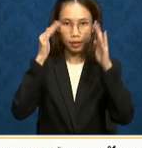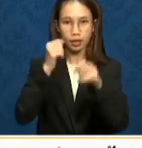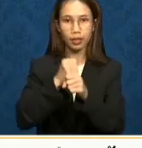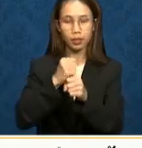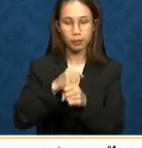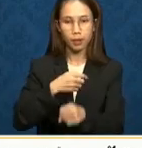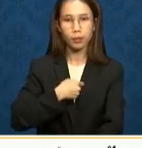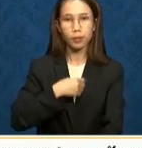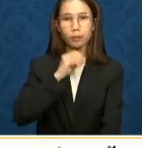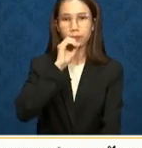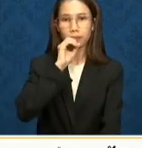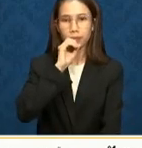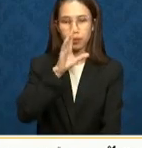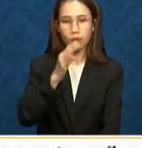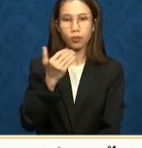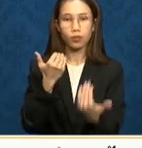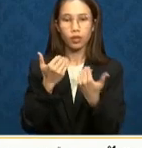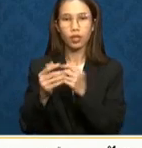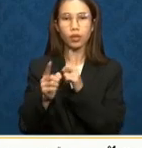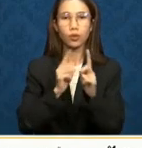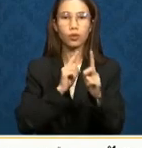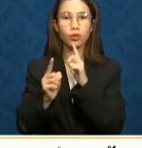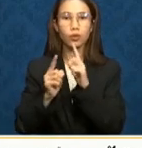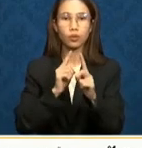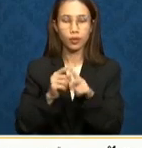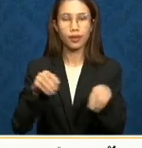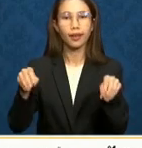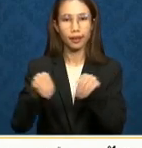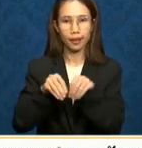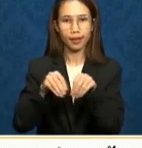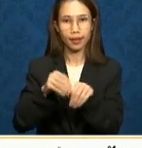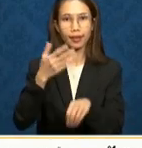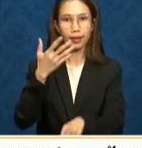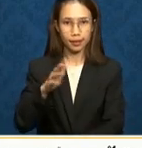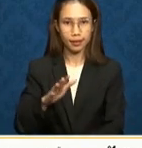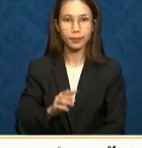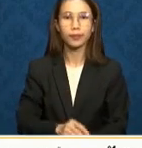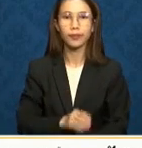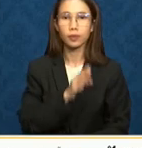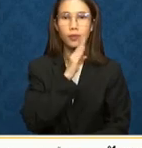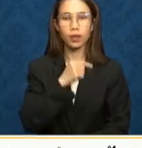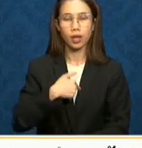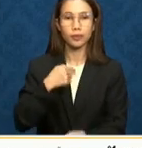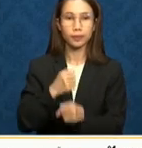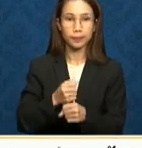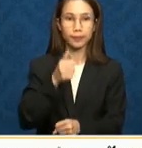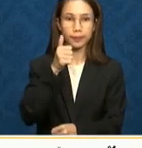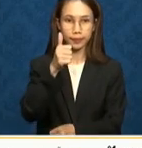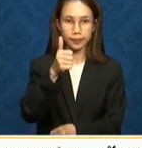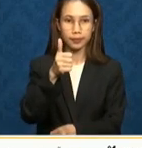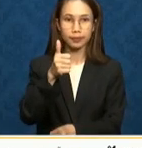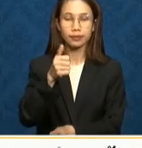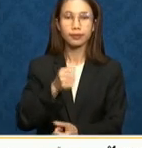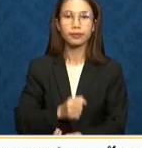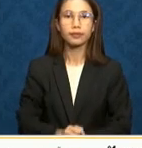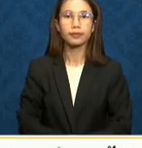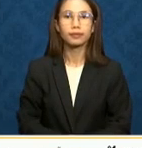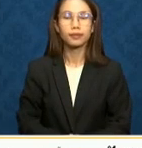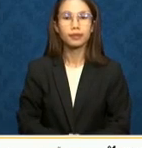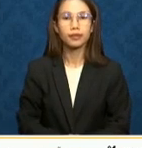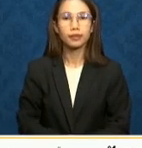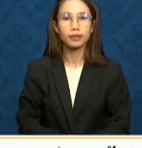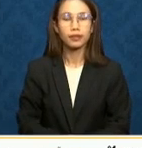ขอเรียนว่าวันนี้การคุยเรื่องเซมิคอนดักเตอร์ได้ใกล้เข้ามาแล้วนะครับถ้าเราสามารถทำได้สิ่งเหล่านั้นก็จะเป็นสิ่ง